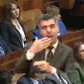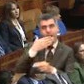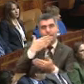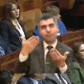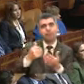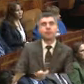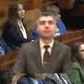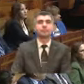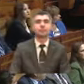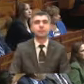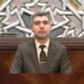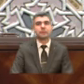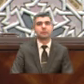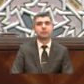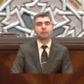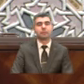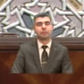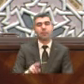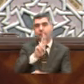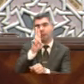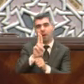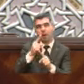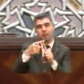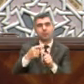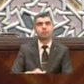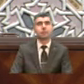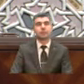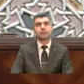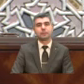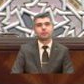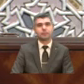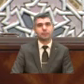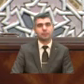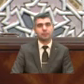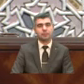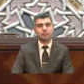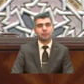من تعقيب شكرا. اضافي؟ تفضلوا سيد الرئيس، تفضلوا سيد النائب.